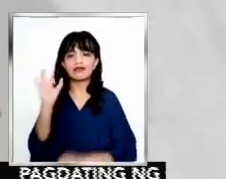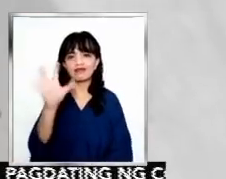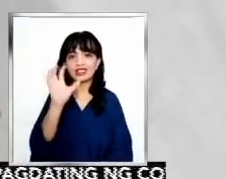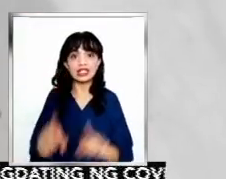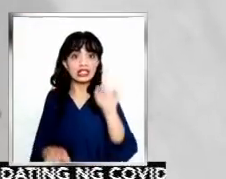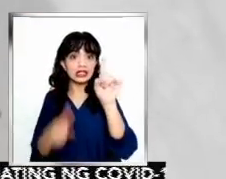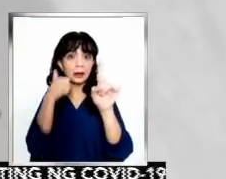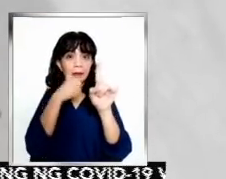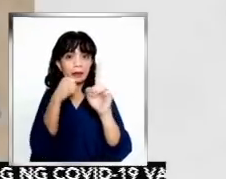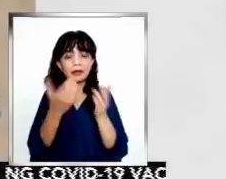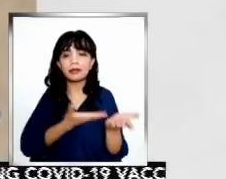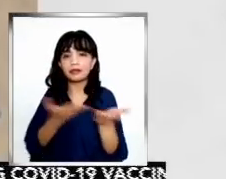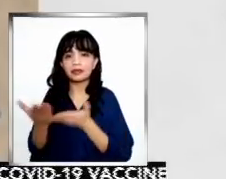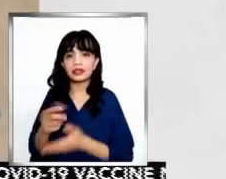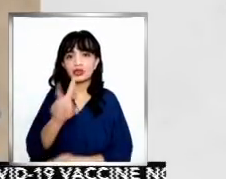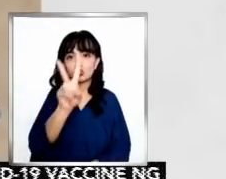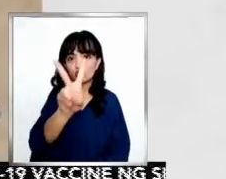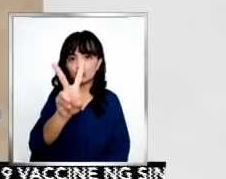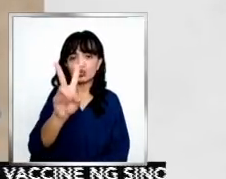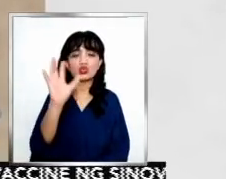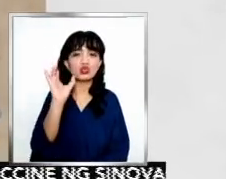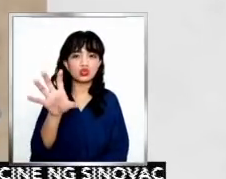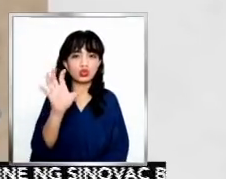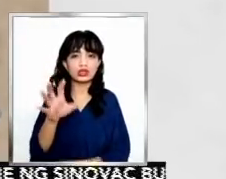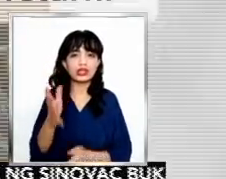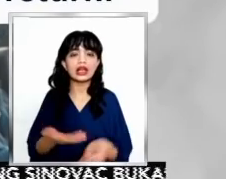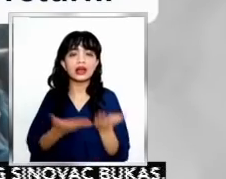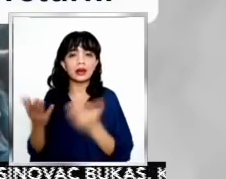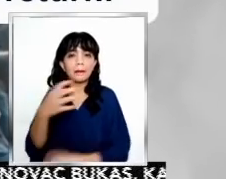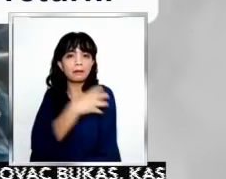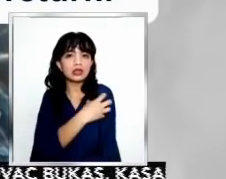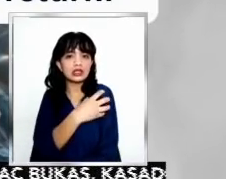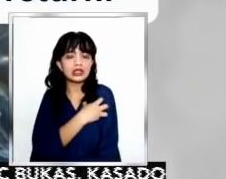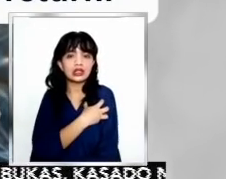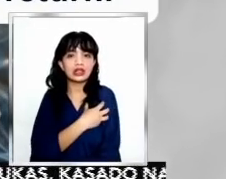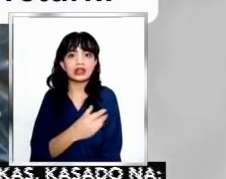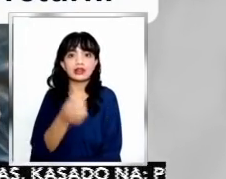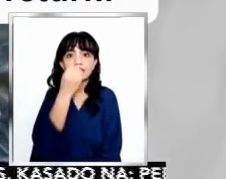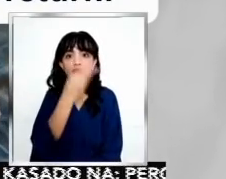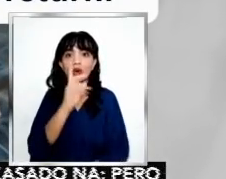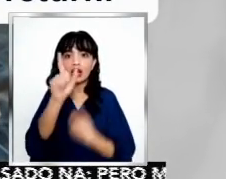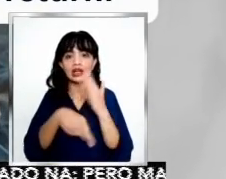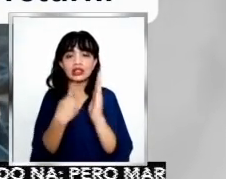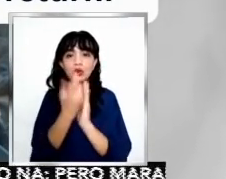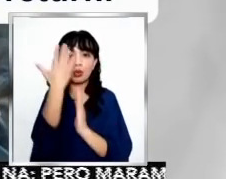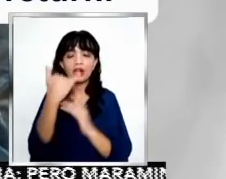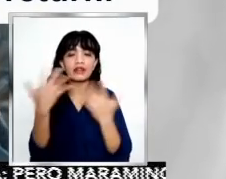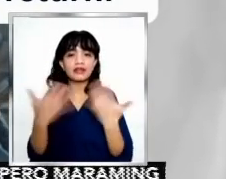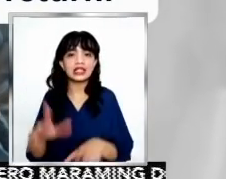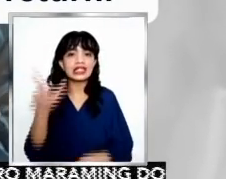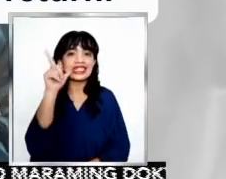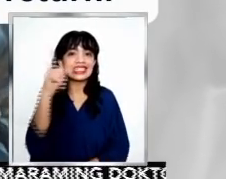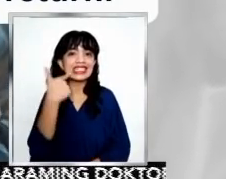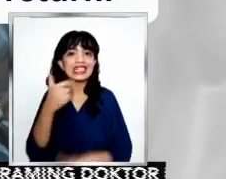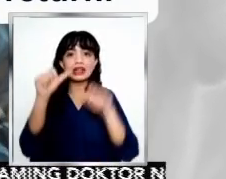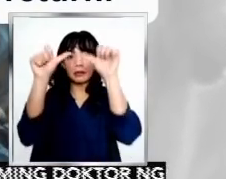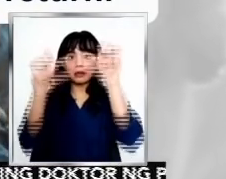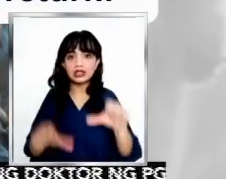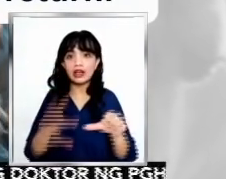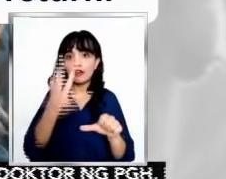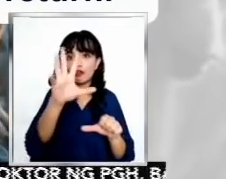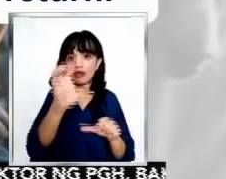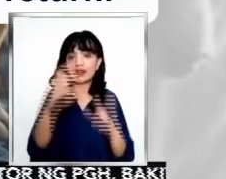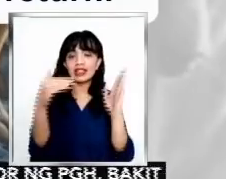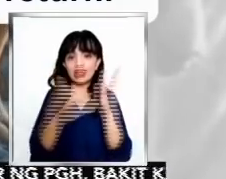na sina Gustav at Koji sa police station. Ilang oras lang ito matapos mag-post si Lady Gaga ng